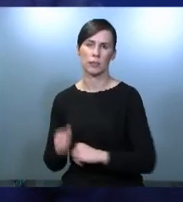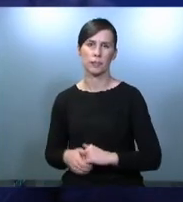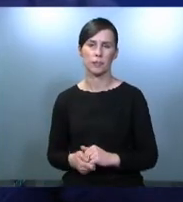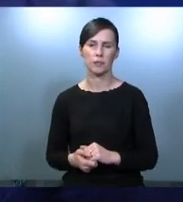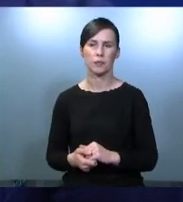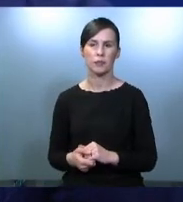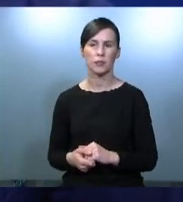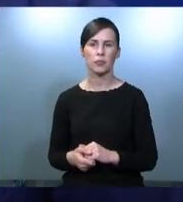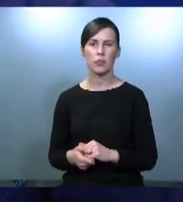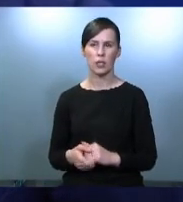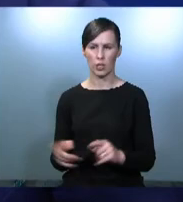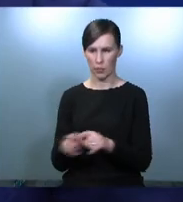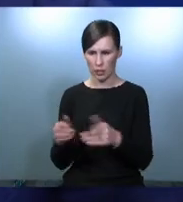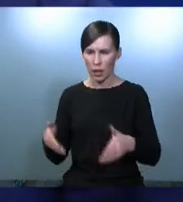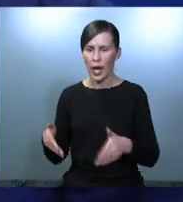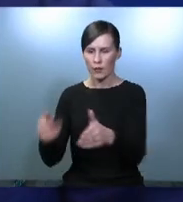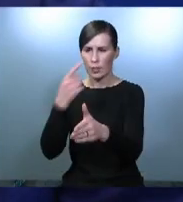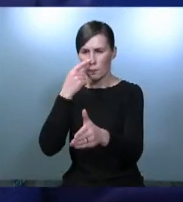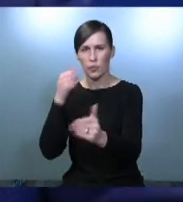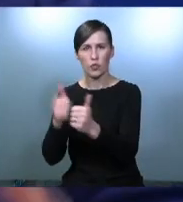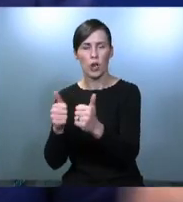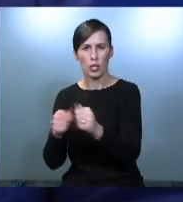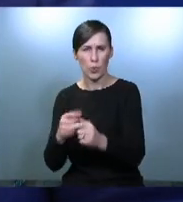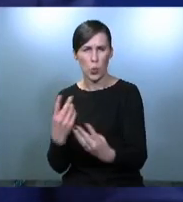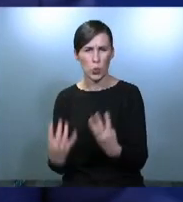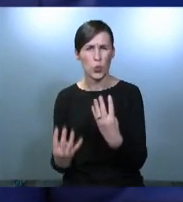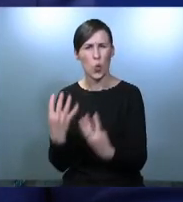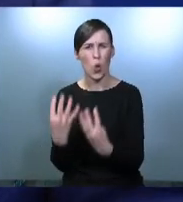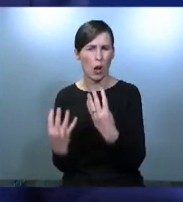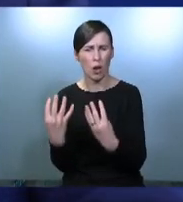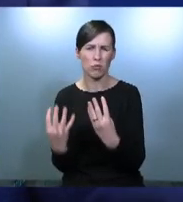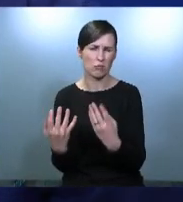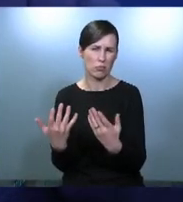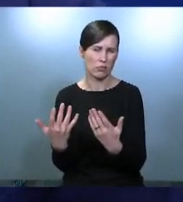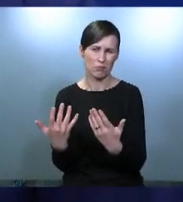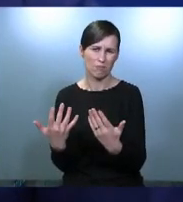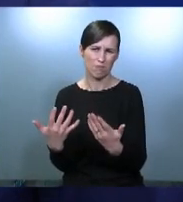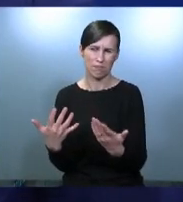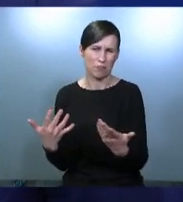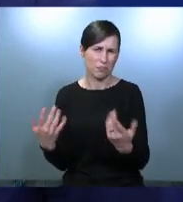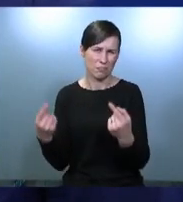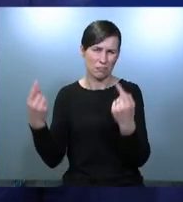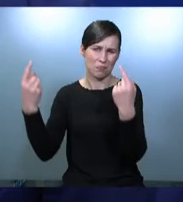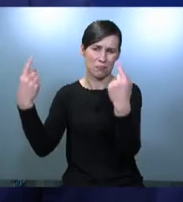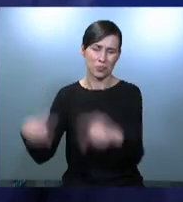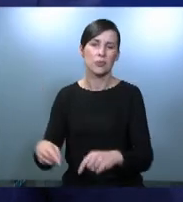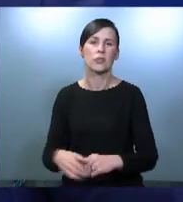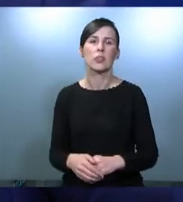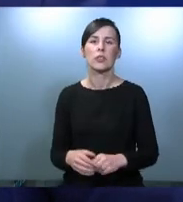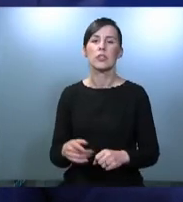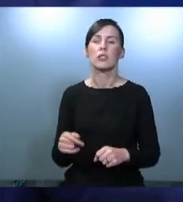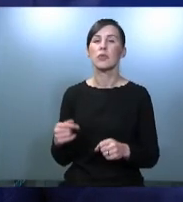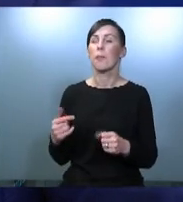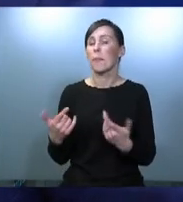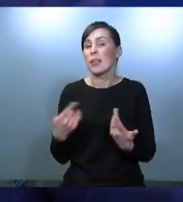tos jau beveik apžėlė. Tai aš manyčiau, ta infrastruktūra, jeigu dar taip toliau eisim, jinai įsniks ir tos plėtros ir verslo sukūrimas